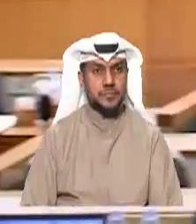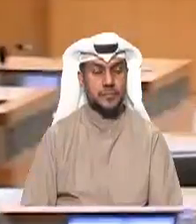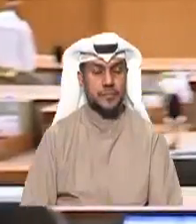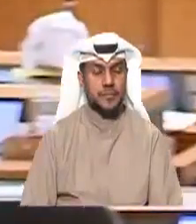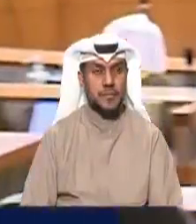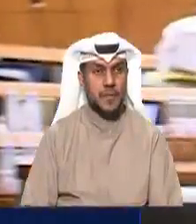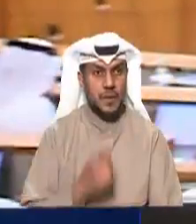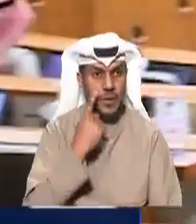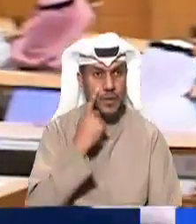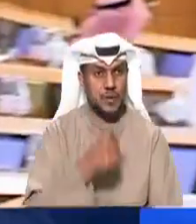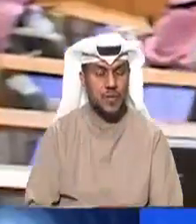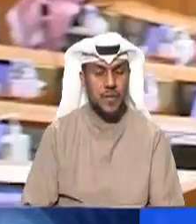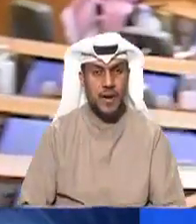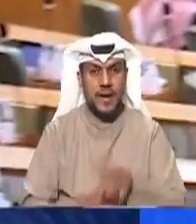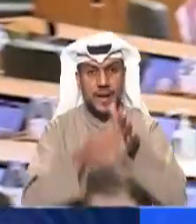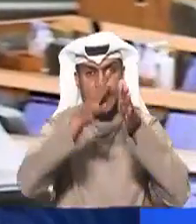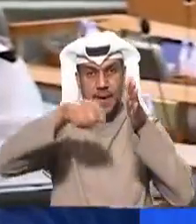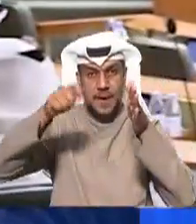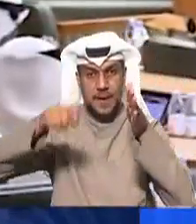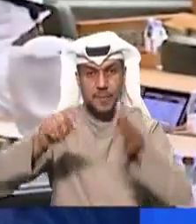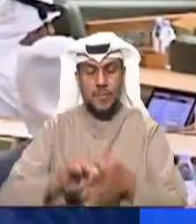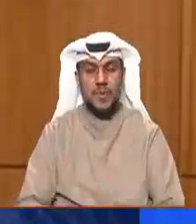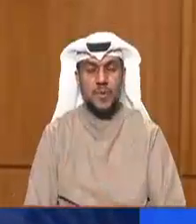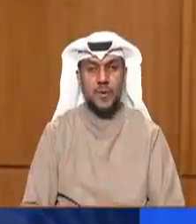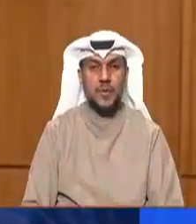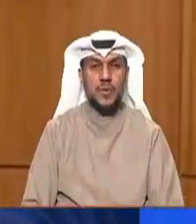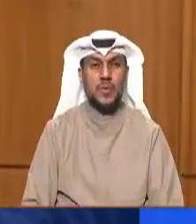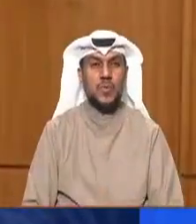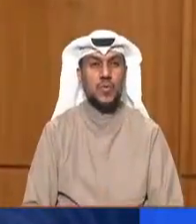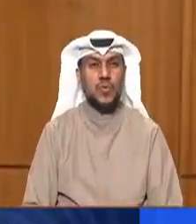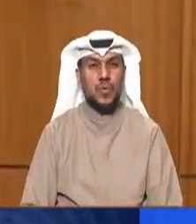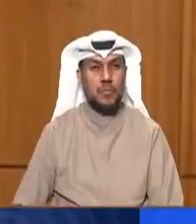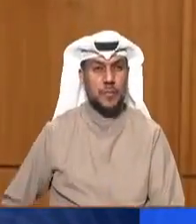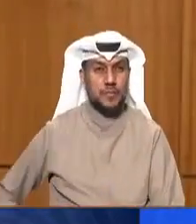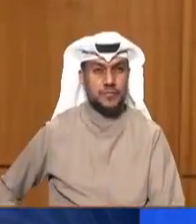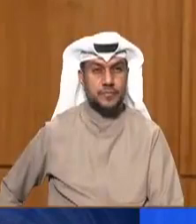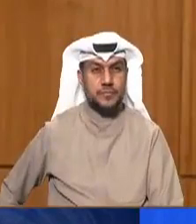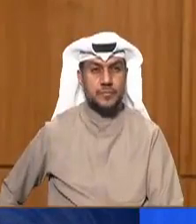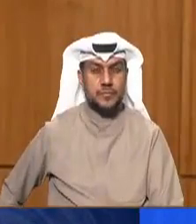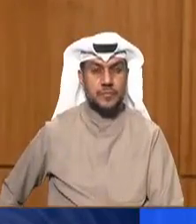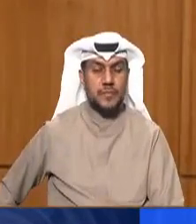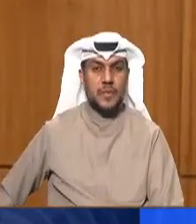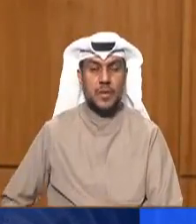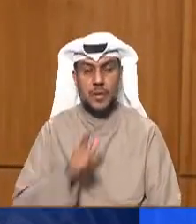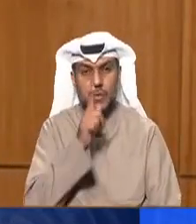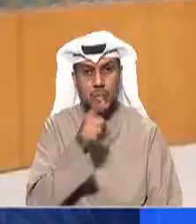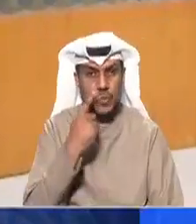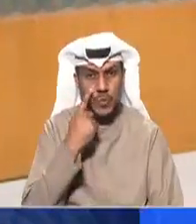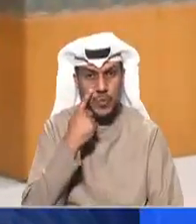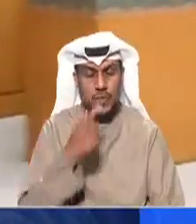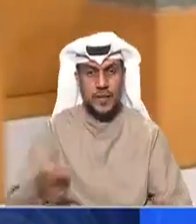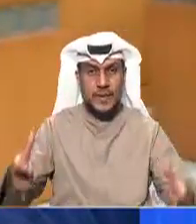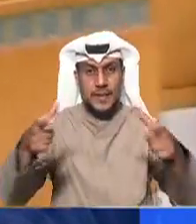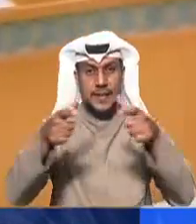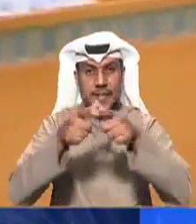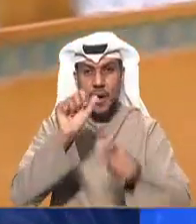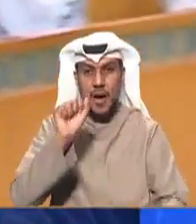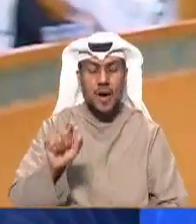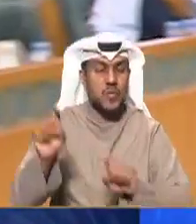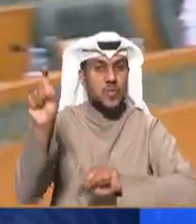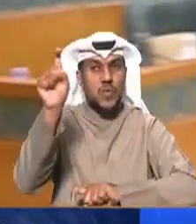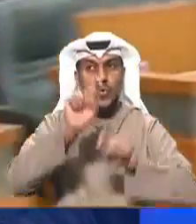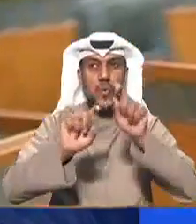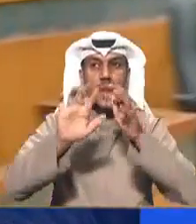أشاد رئيس مجلس الأمة مرزوق علي الغانم في مداخلة له من مقاعد النواب في الجلسة الخاصة بشأن مناقشة